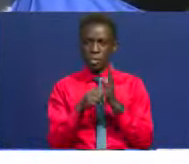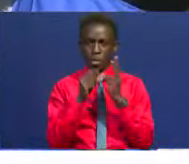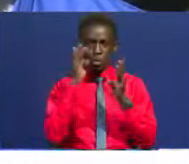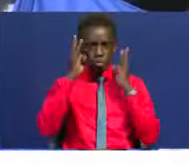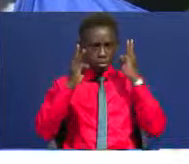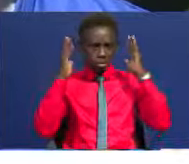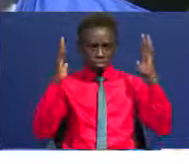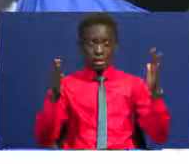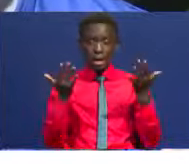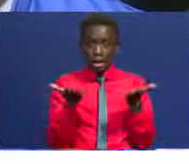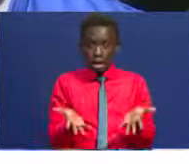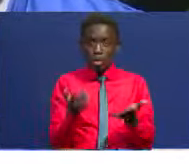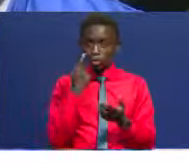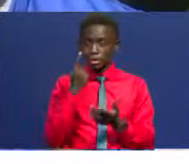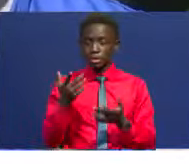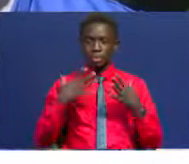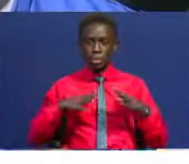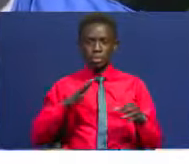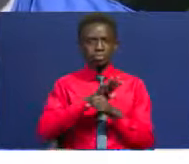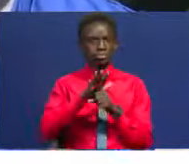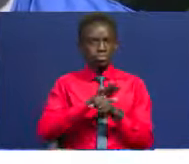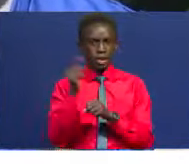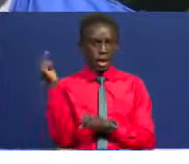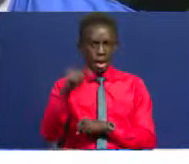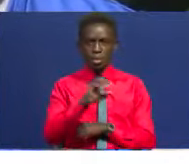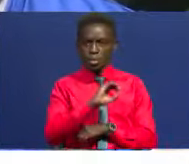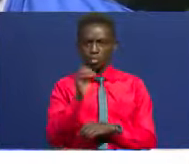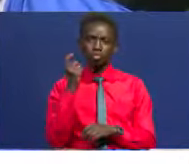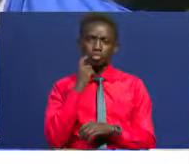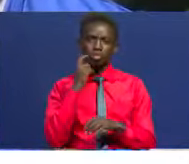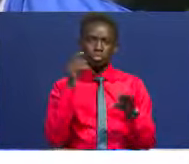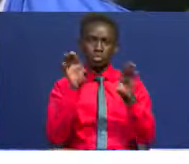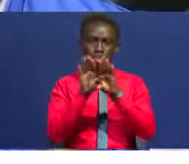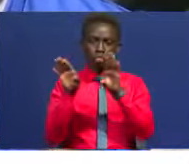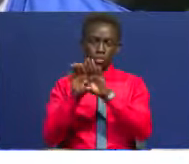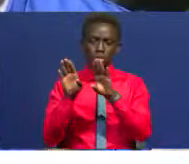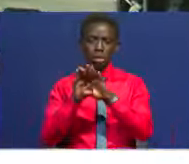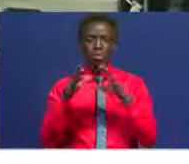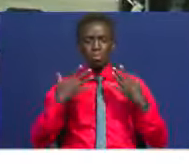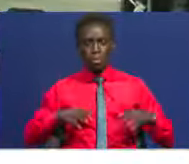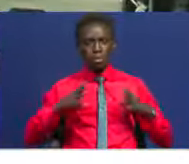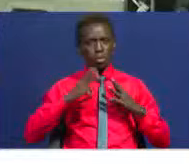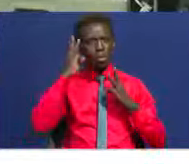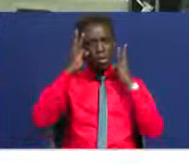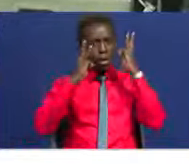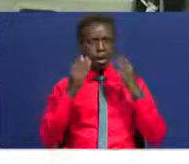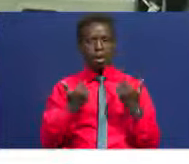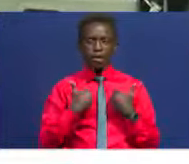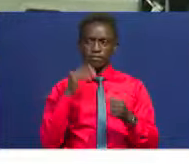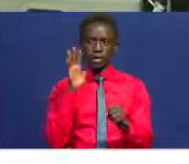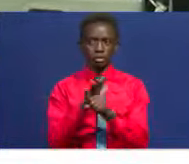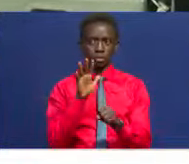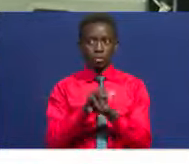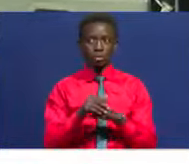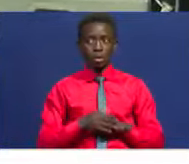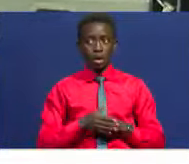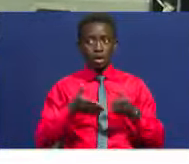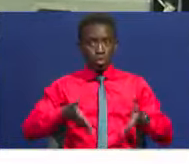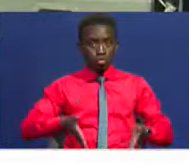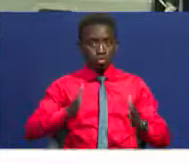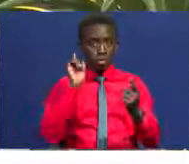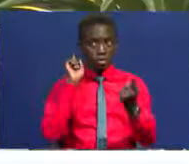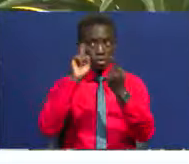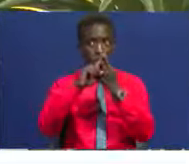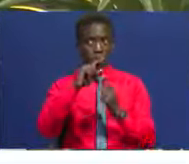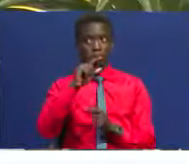leo watu wengi wajajitokeza, maduka yamefungwa na watu wako na wasiwasi mwingi sana. The roads leading to State House Mombasa were